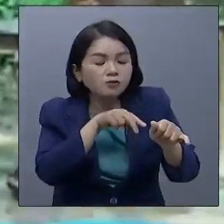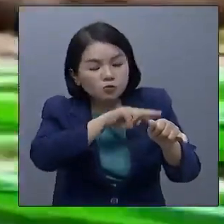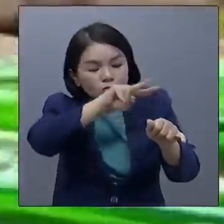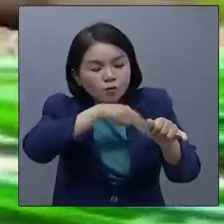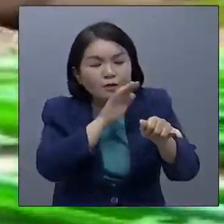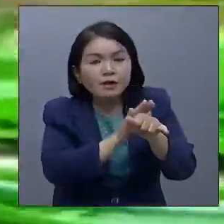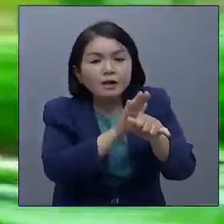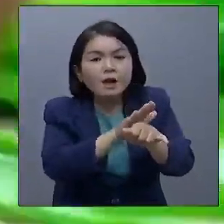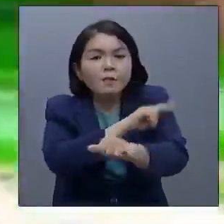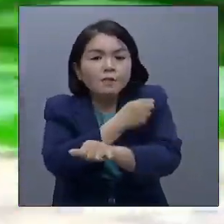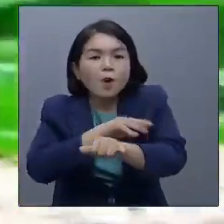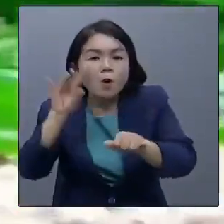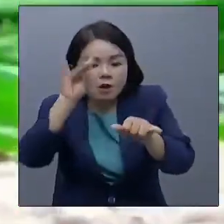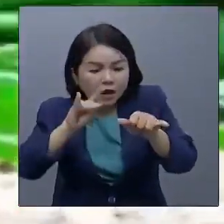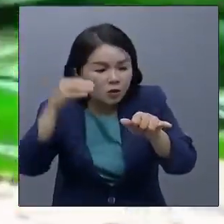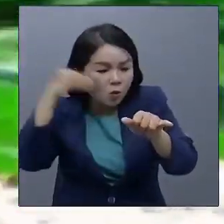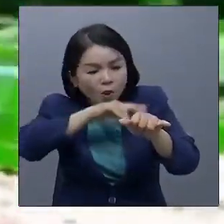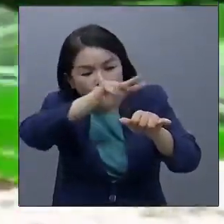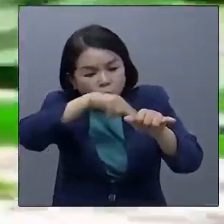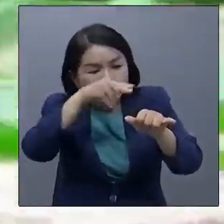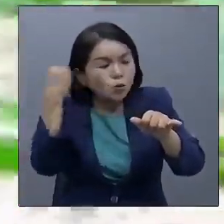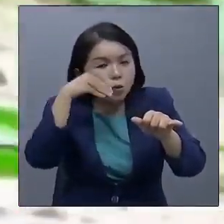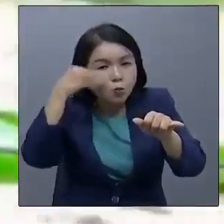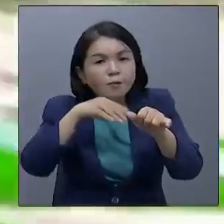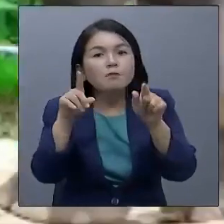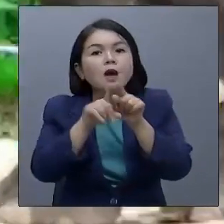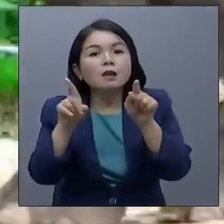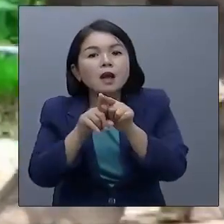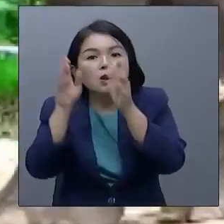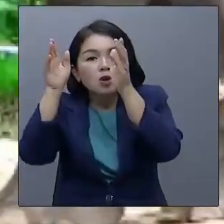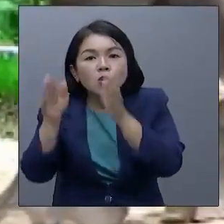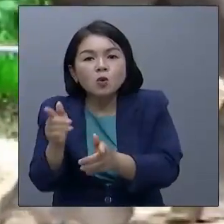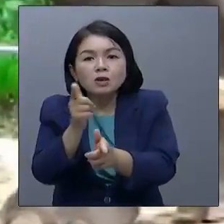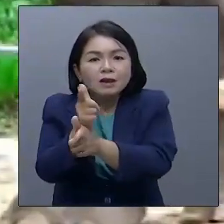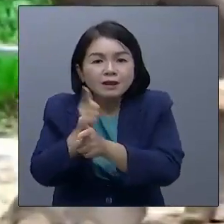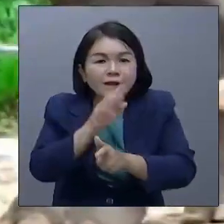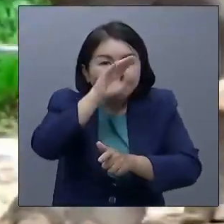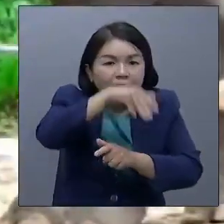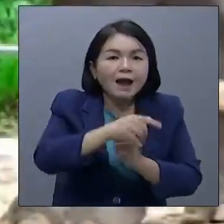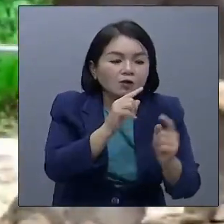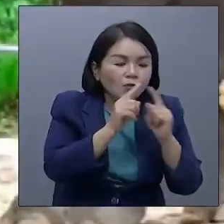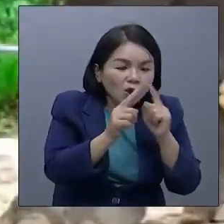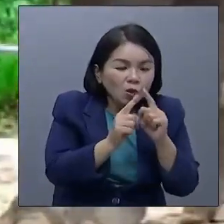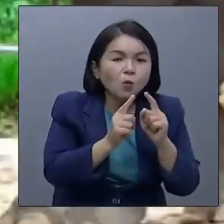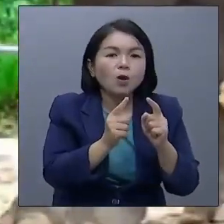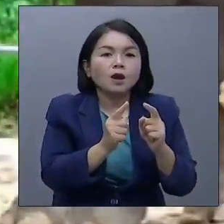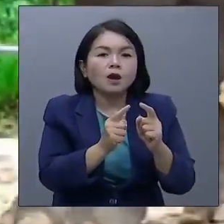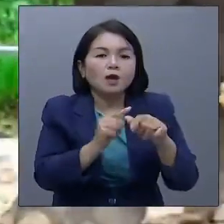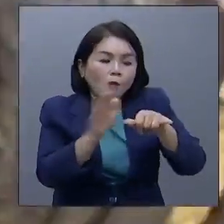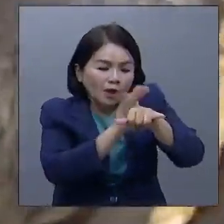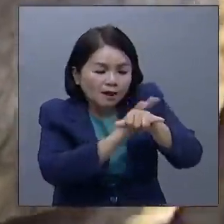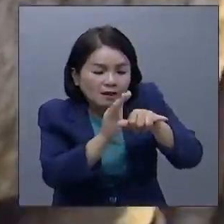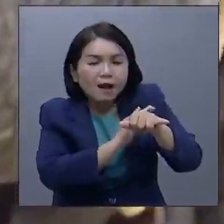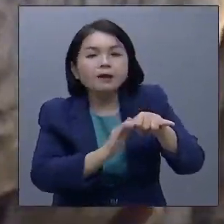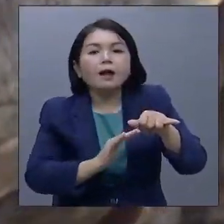ตวแพทย์นั้นจะตรวจรักษาทุกวันค่ะเช่นเดียวกับควานช้างที่ต้องเข้าไปสร้างความคุ้นเคยอาบน้ำให้ทุกวันละ